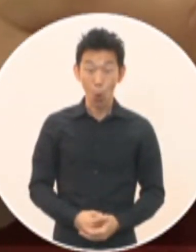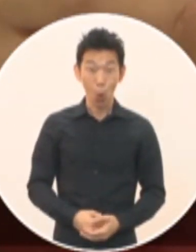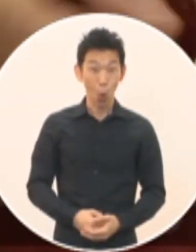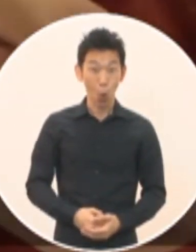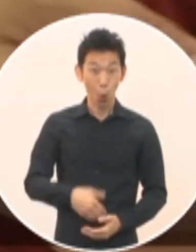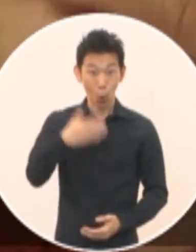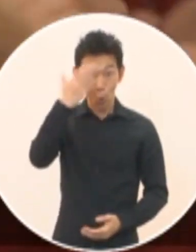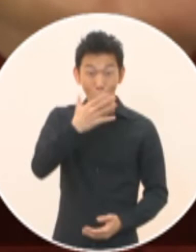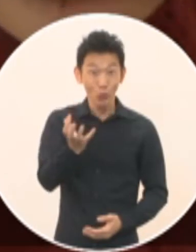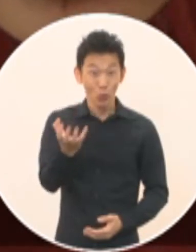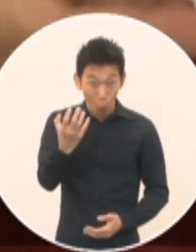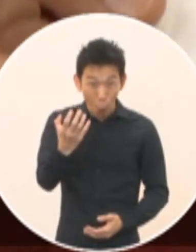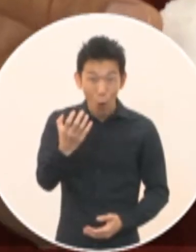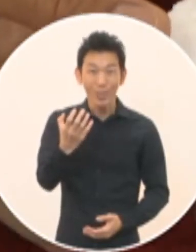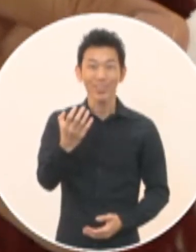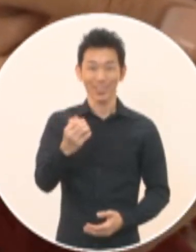ご